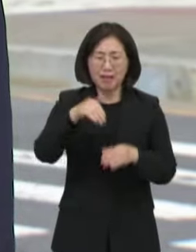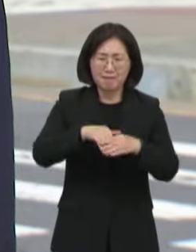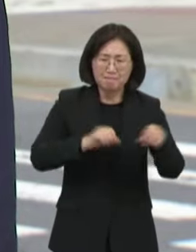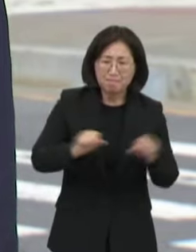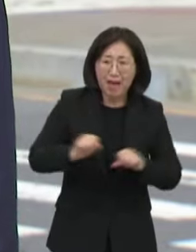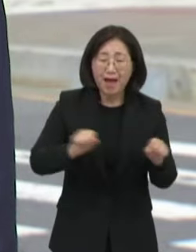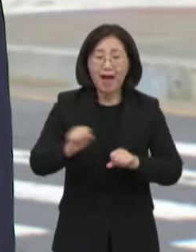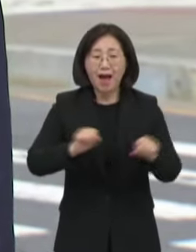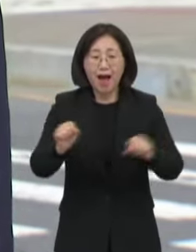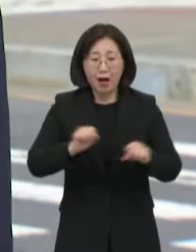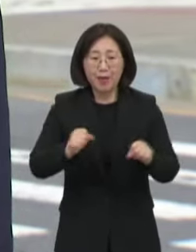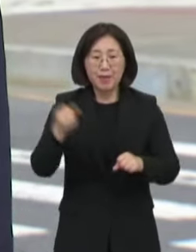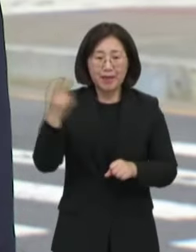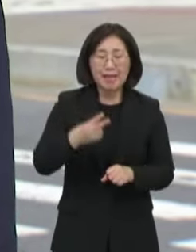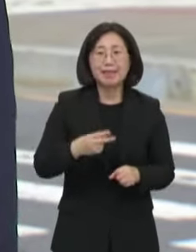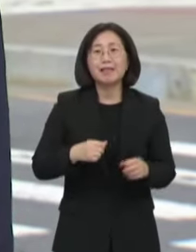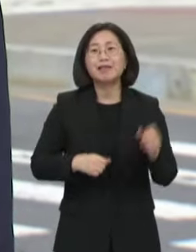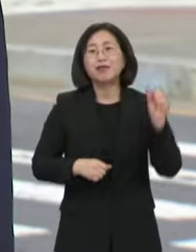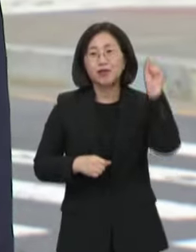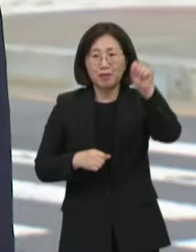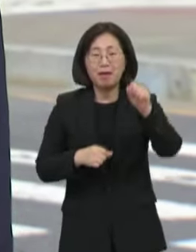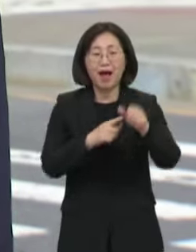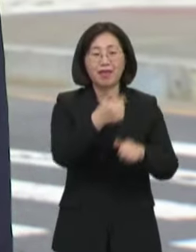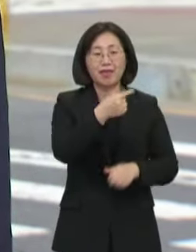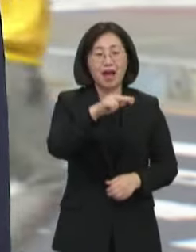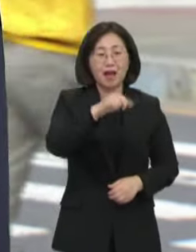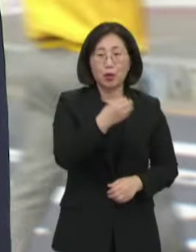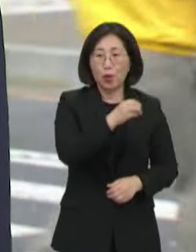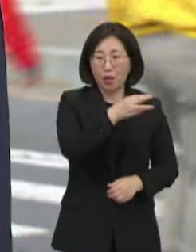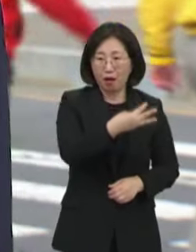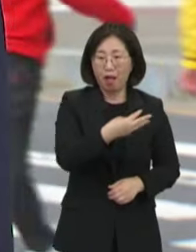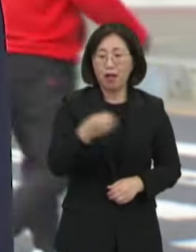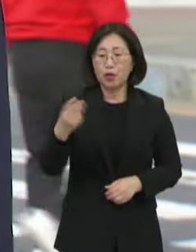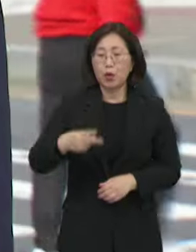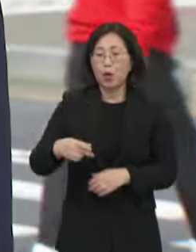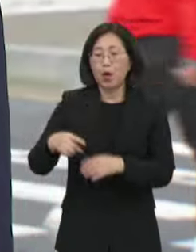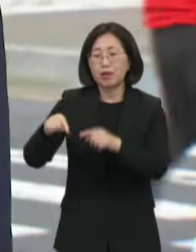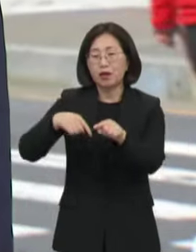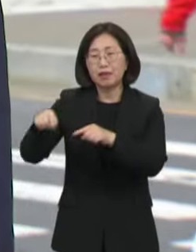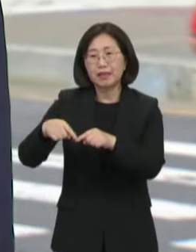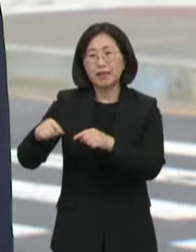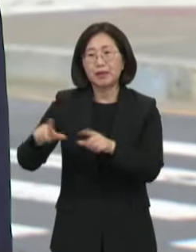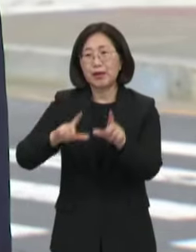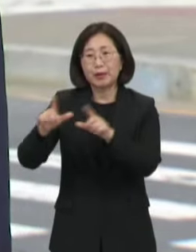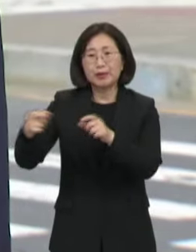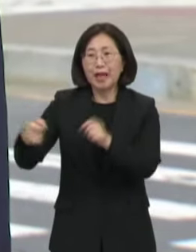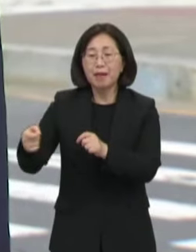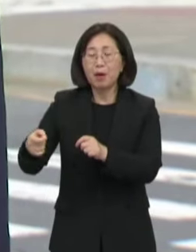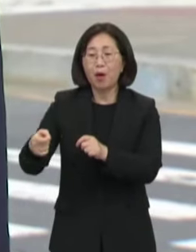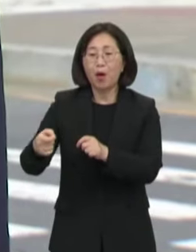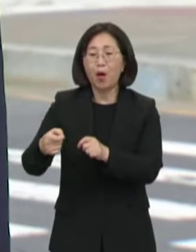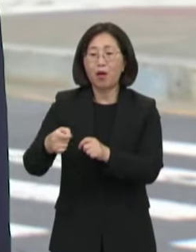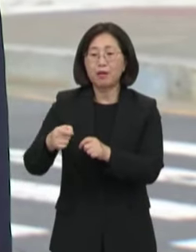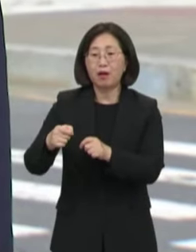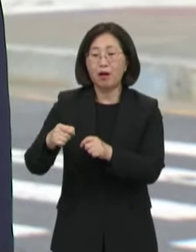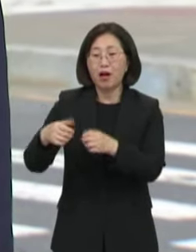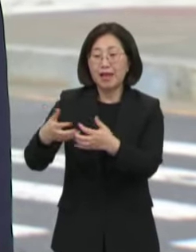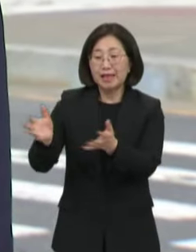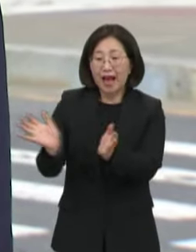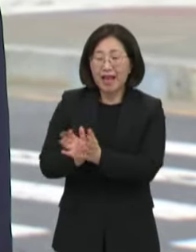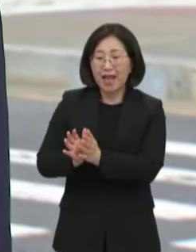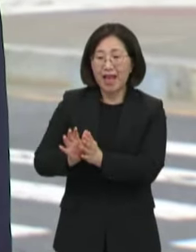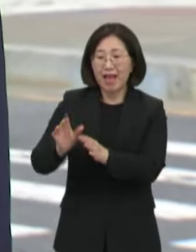내민 지역거물 나서열 후보, 그리고 짧은 의정활동에도 당 사무총장으로 성장한